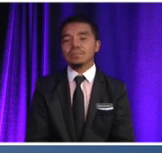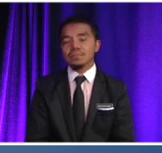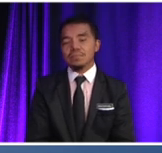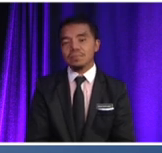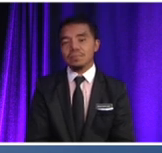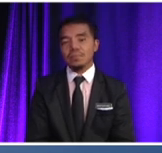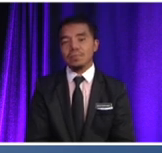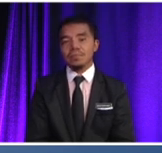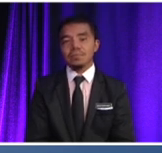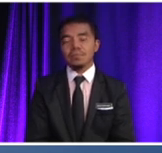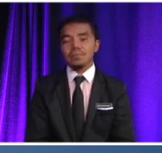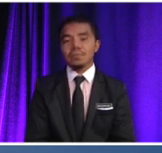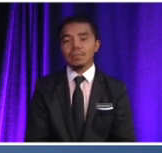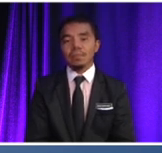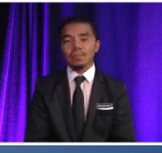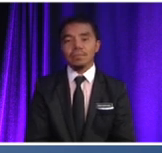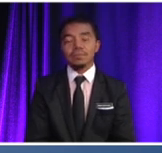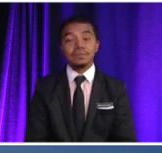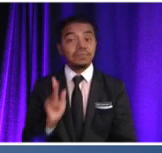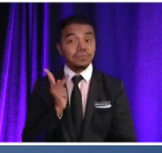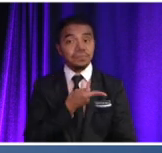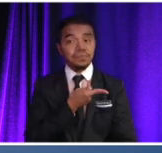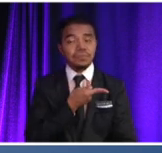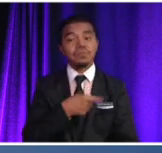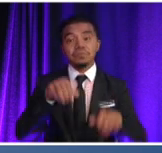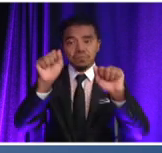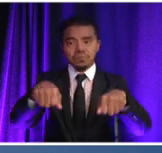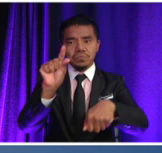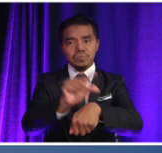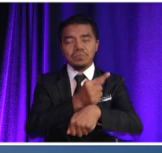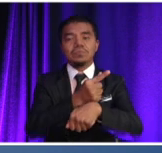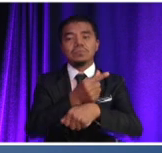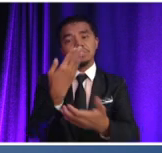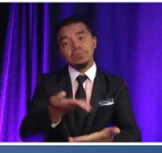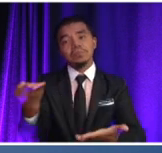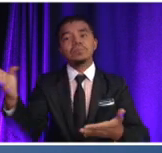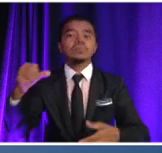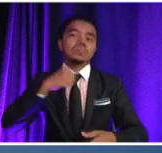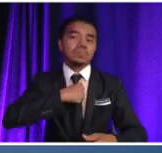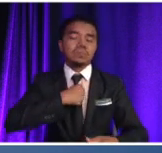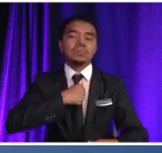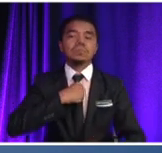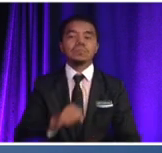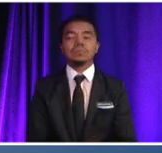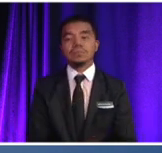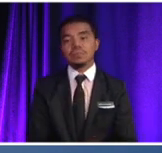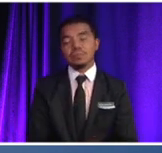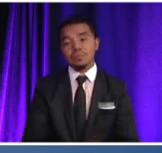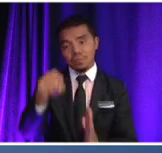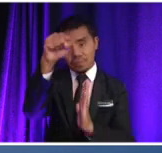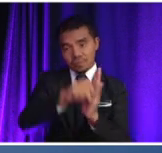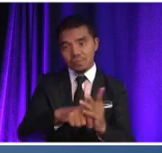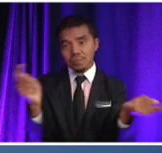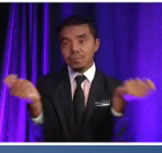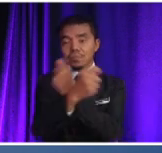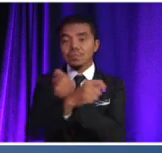pada barang impor tak payahlah kita beli barang impor bila menghasilkan produk tempat tas yang tanding dengan barang yang impor